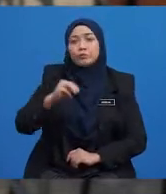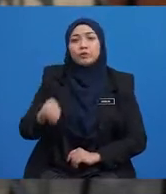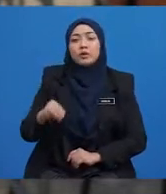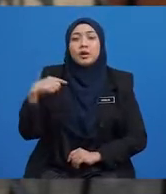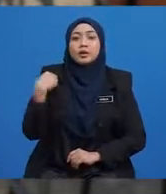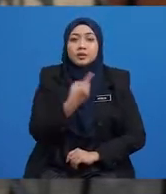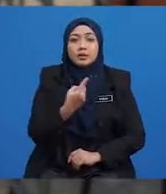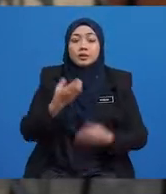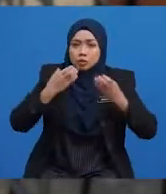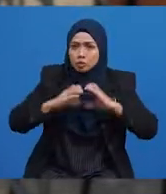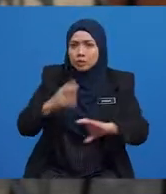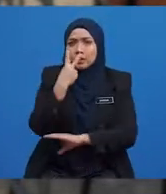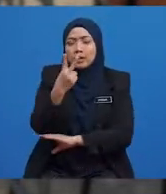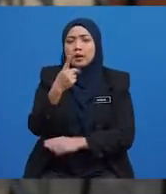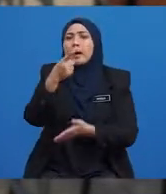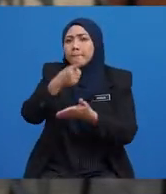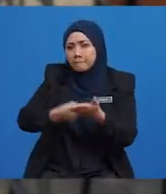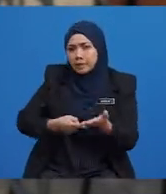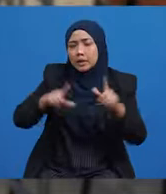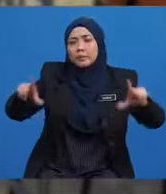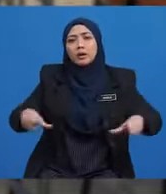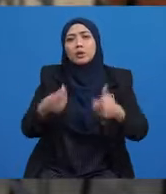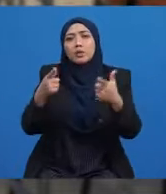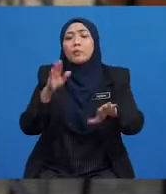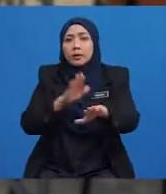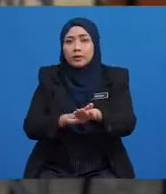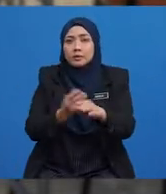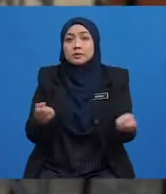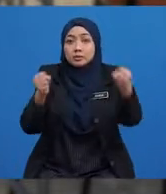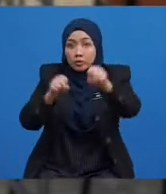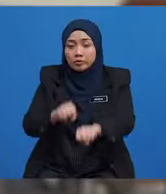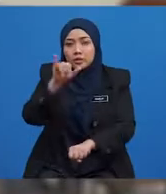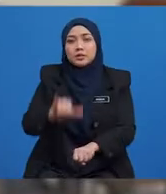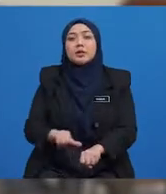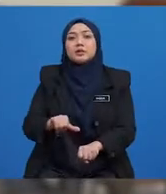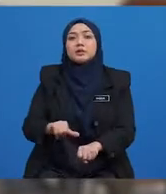cuba lihat apa yang berlaku pada situasi yang berikut.